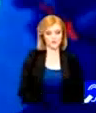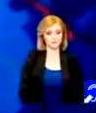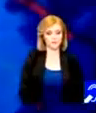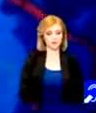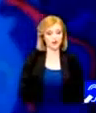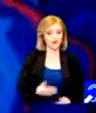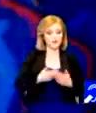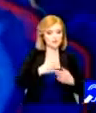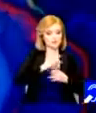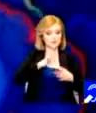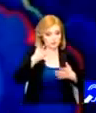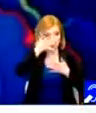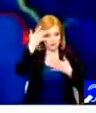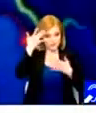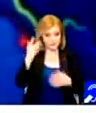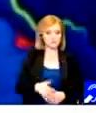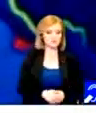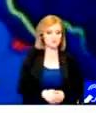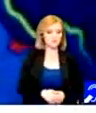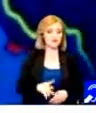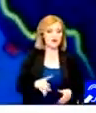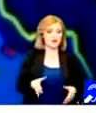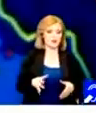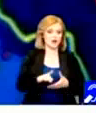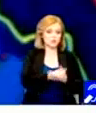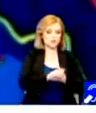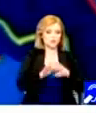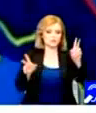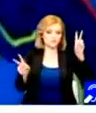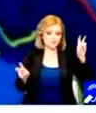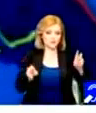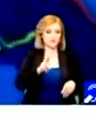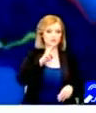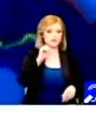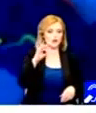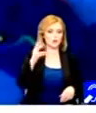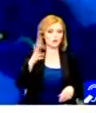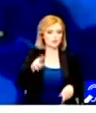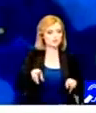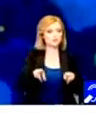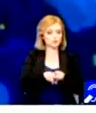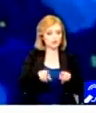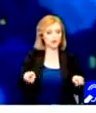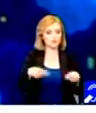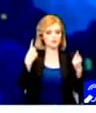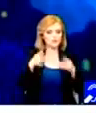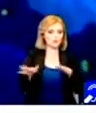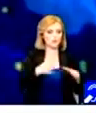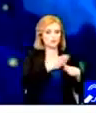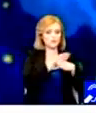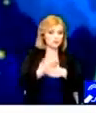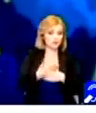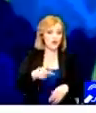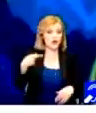În ajunul sărbătorilor pascale, misiunea socială Diaconia a decis să reaprindă speranțele celor nevoiași și a lansat o campanie umanitară.